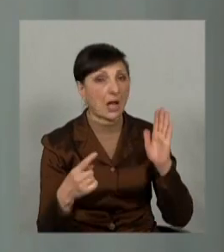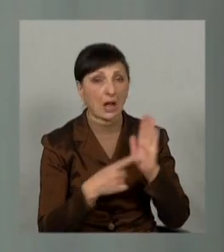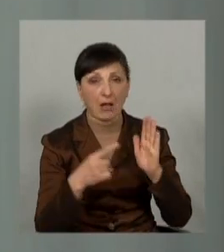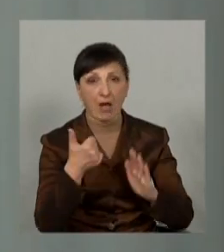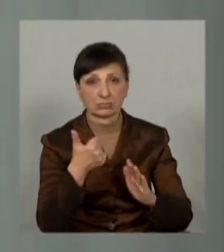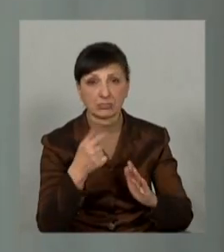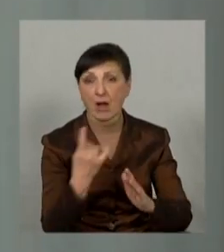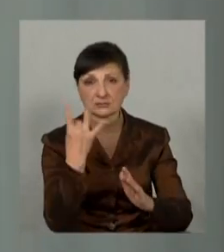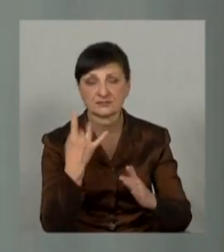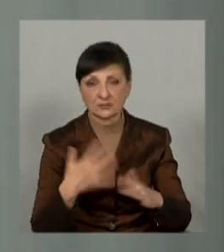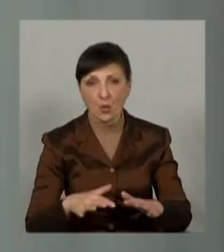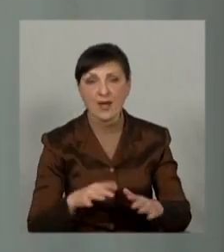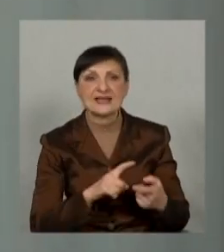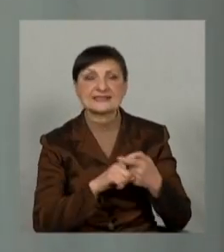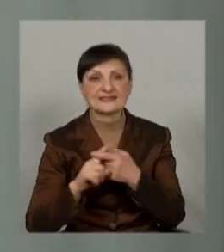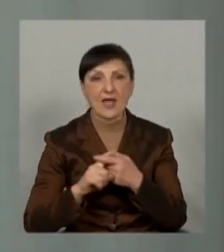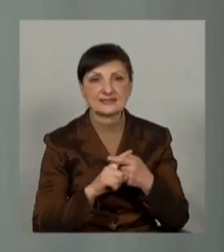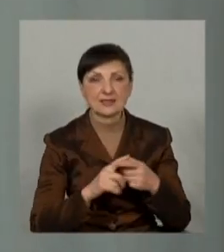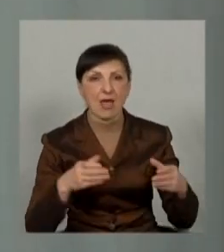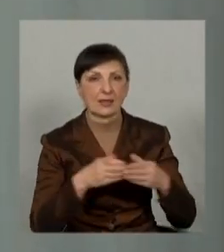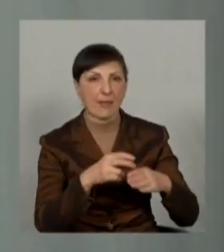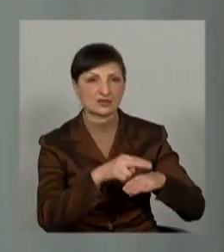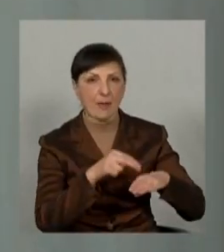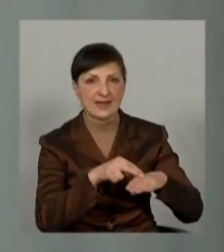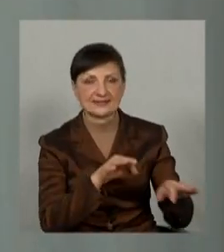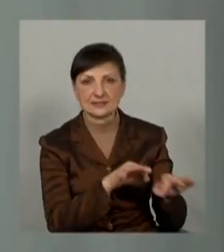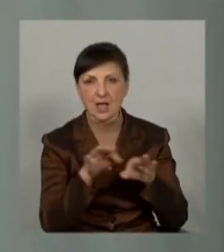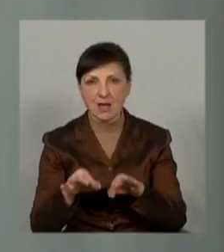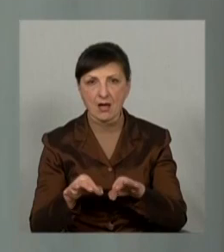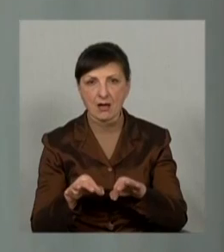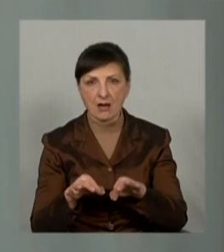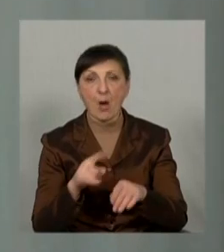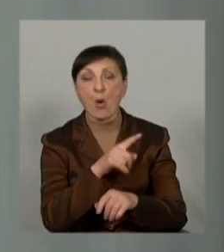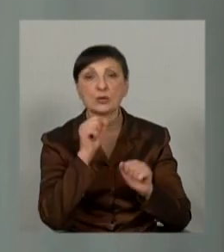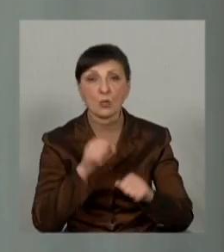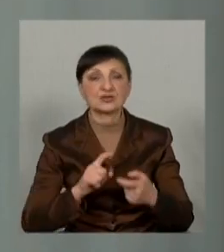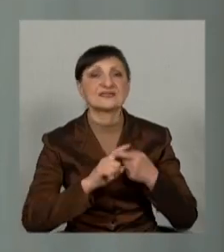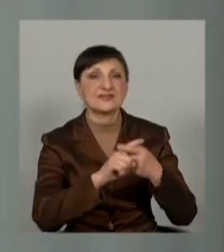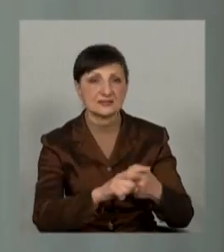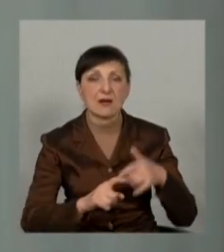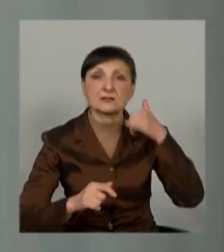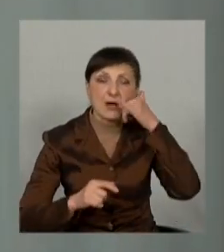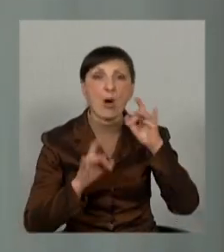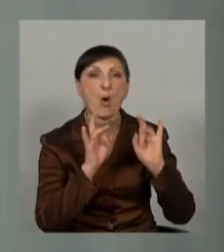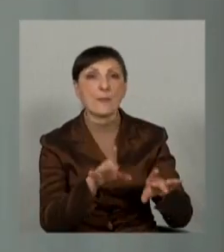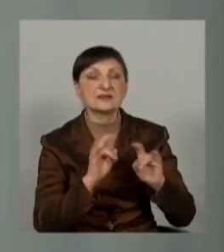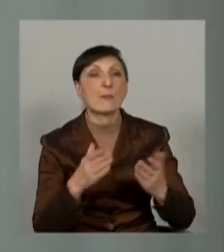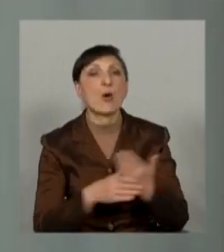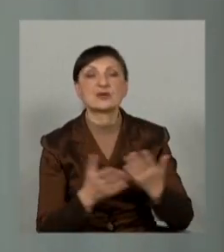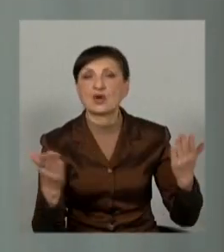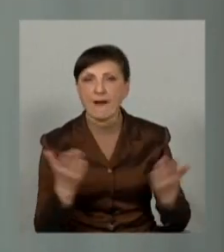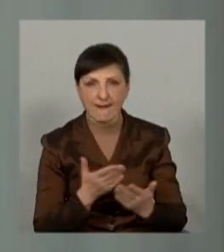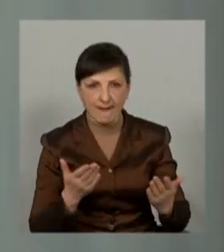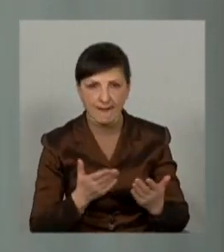создана связь с экипажем прибывшим, то есть он может с ним связаться, объяснить, какая помощь ему